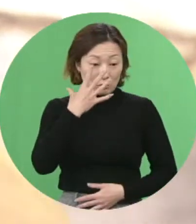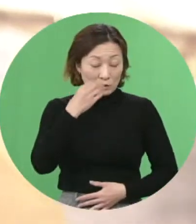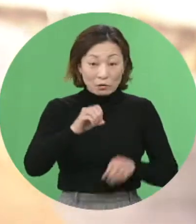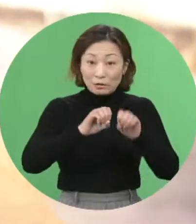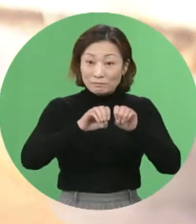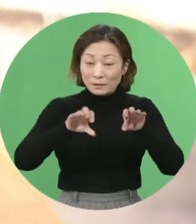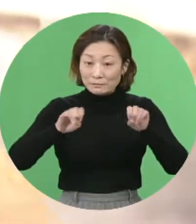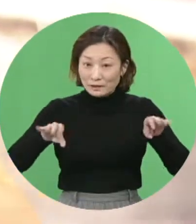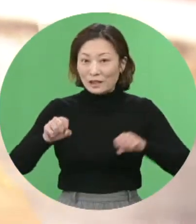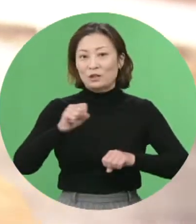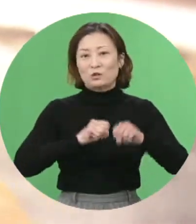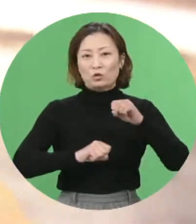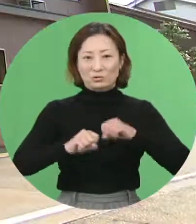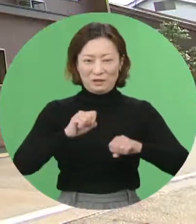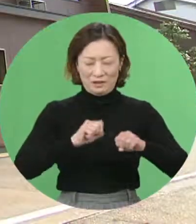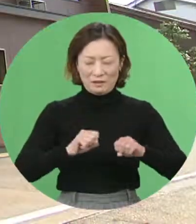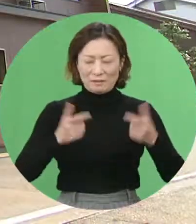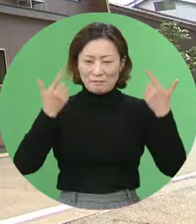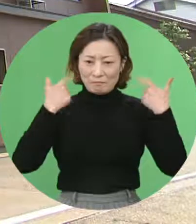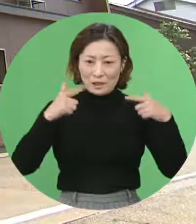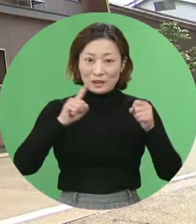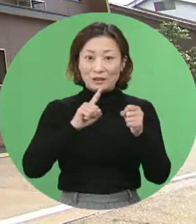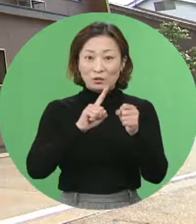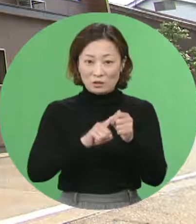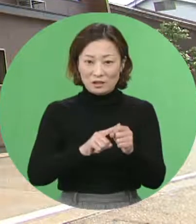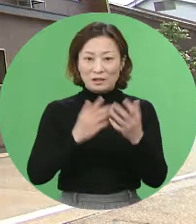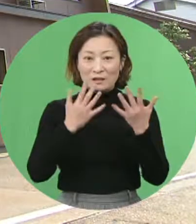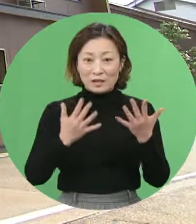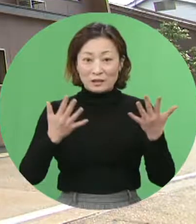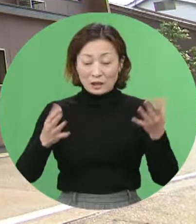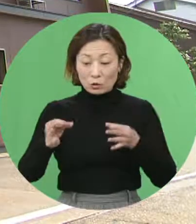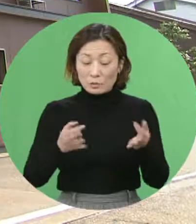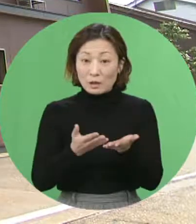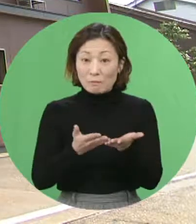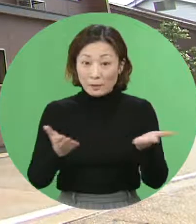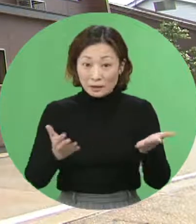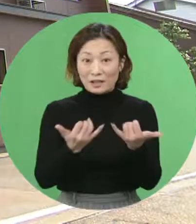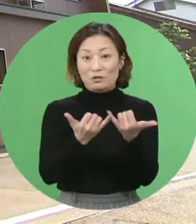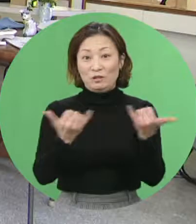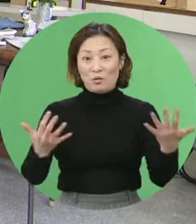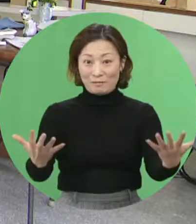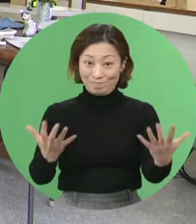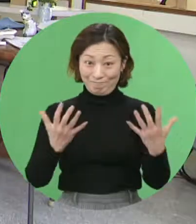を発信する取り組みに毎年多くの出店者が集まります。